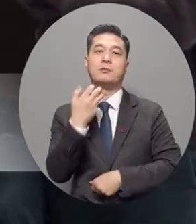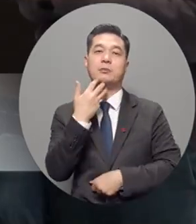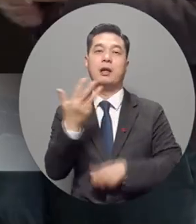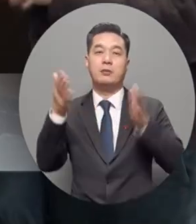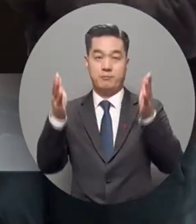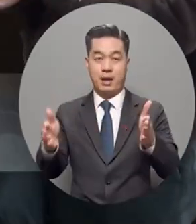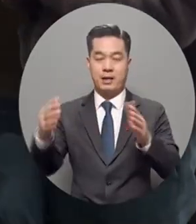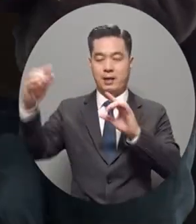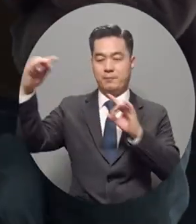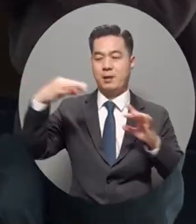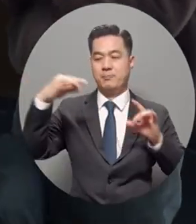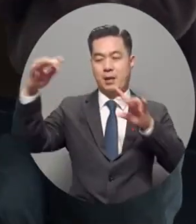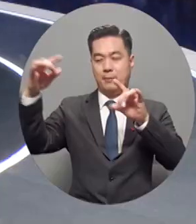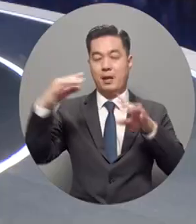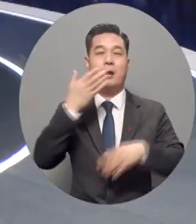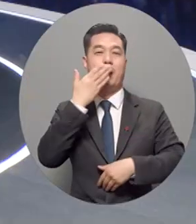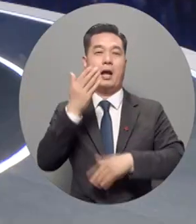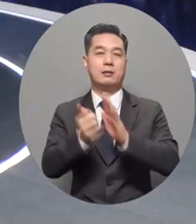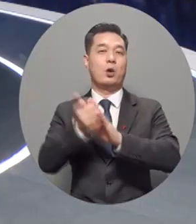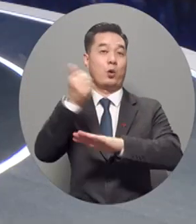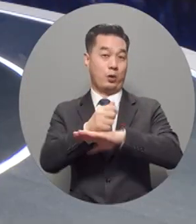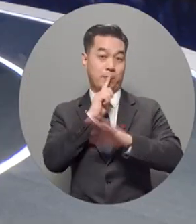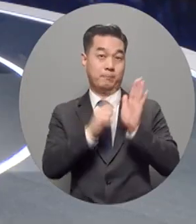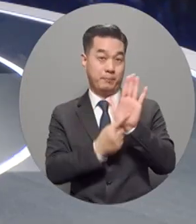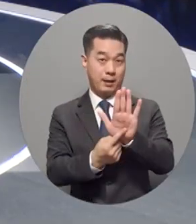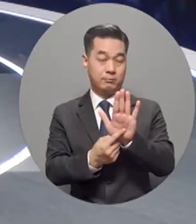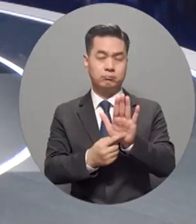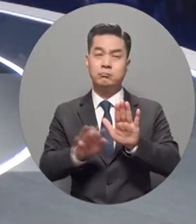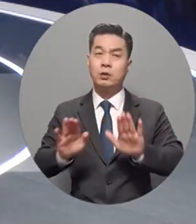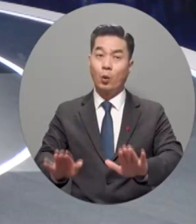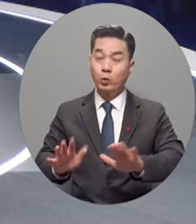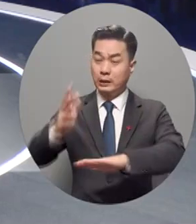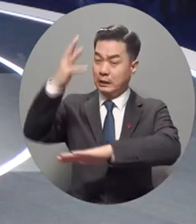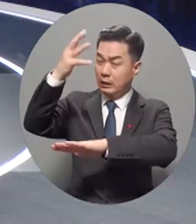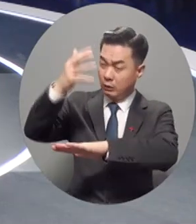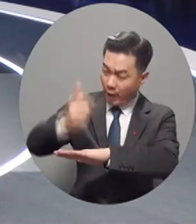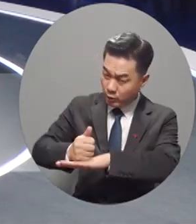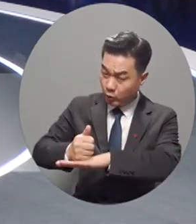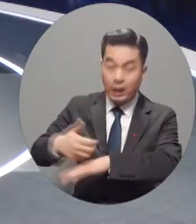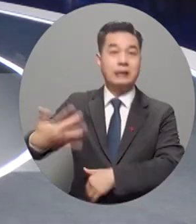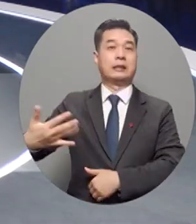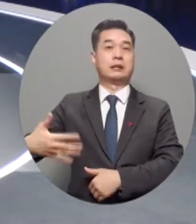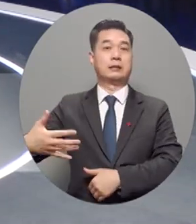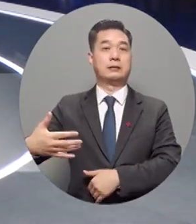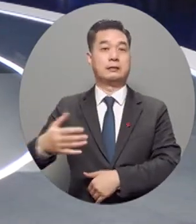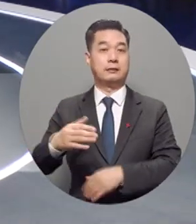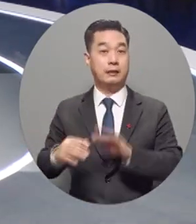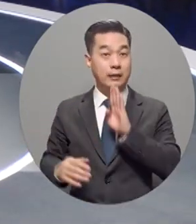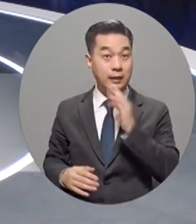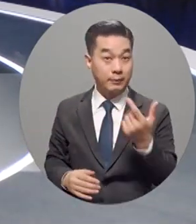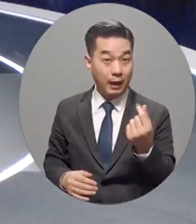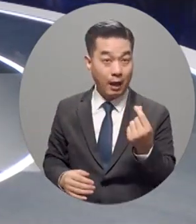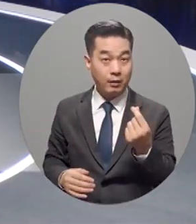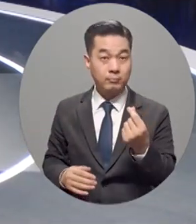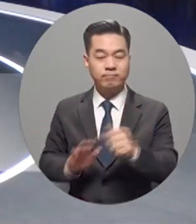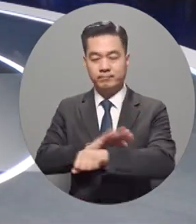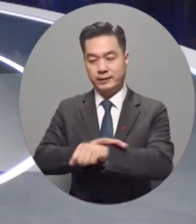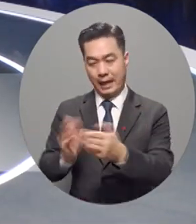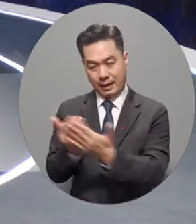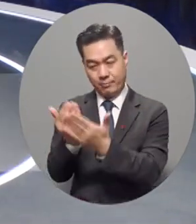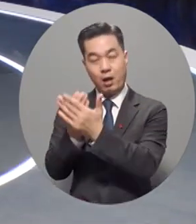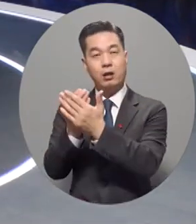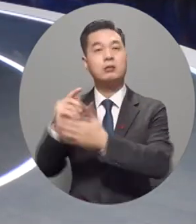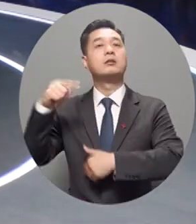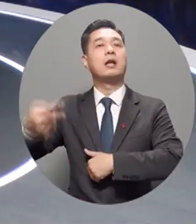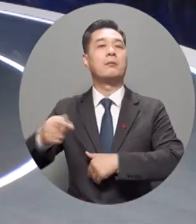성공했다고 밝혔습니다네 그런데 오늘 발사가 최종 시험이 아닌 거죠 이게 개발이 잘되면 어떻게 활용이 되는